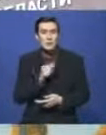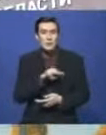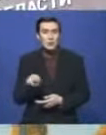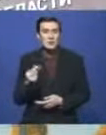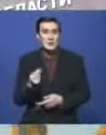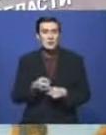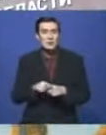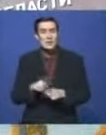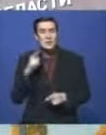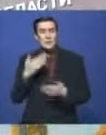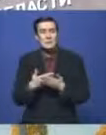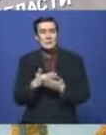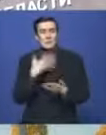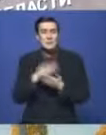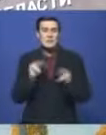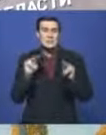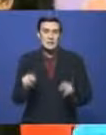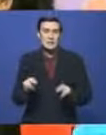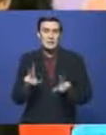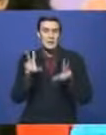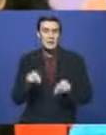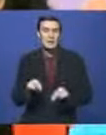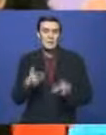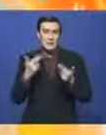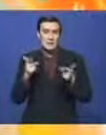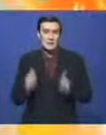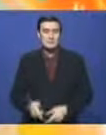подозреваемый в тяжком преступлении дает признательные показания.